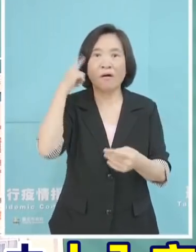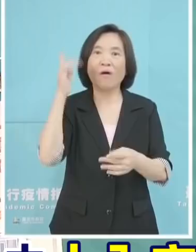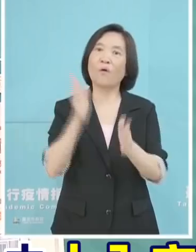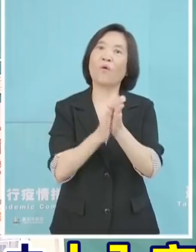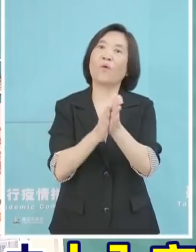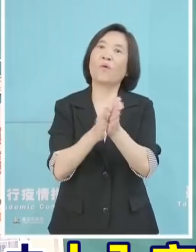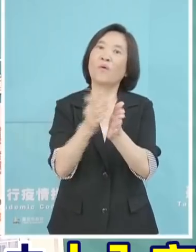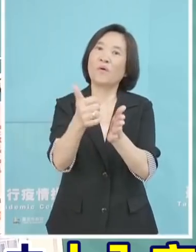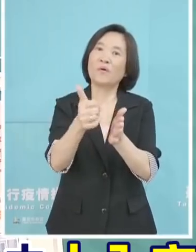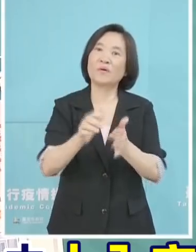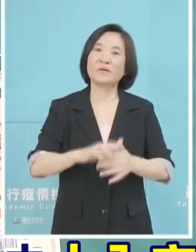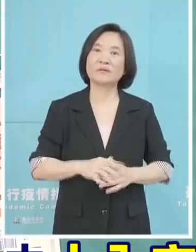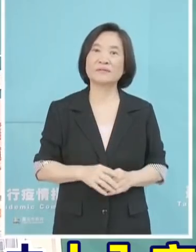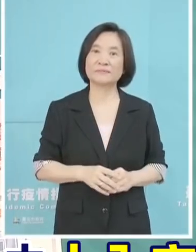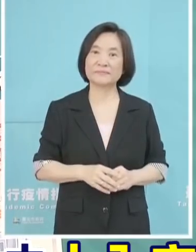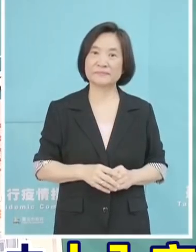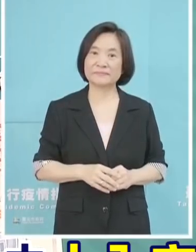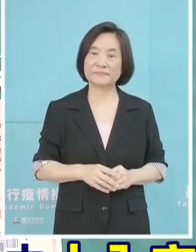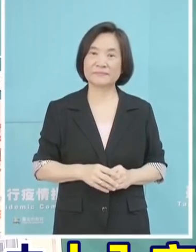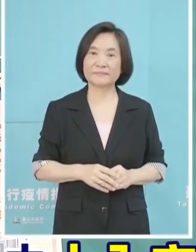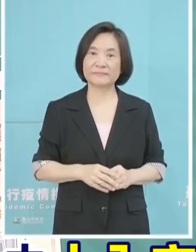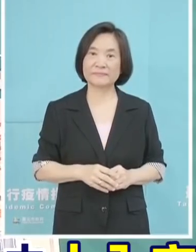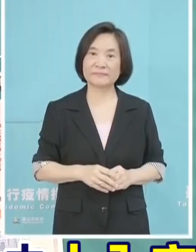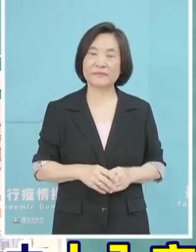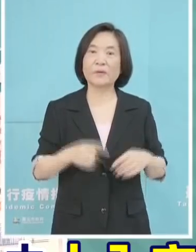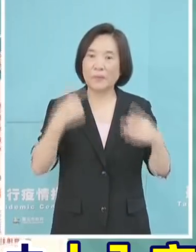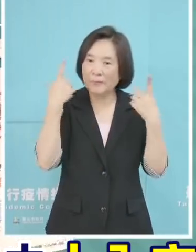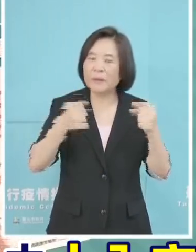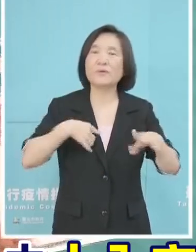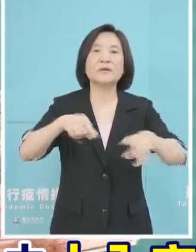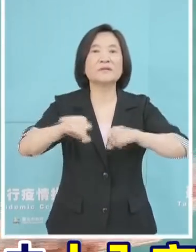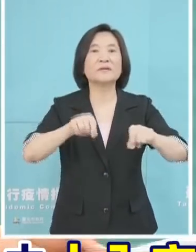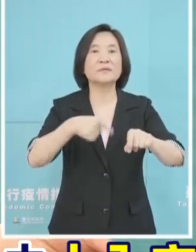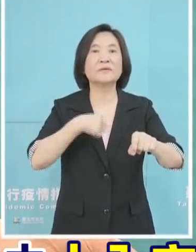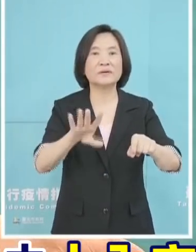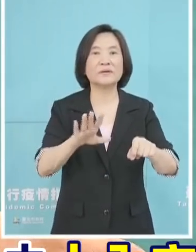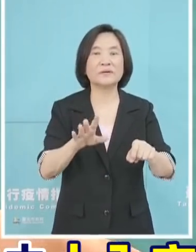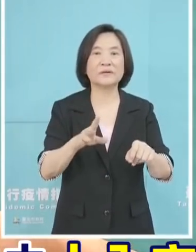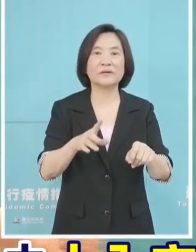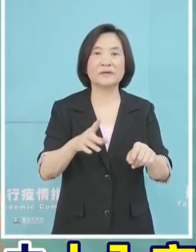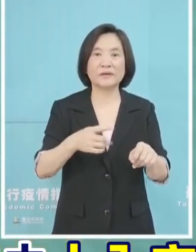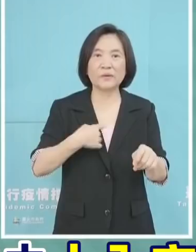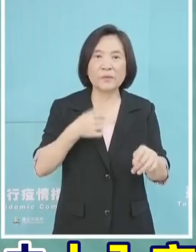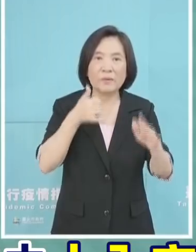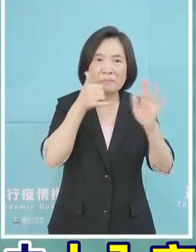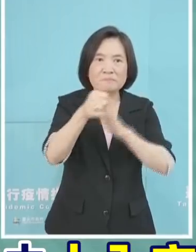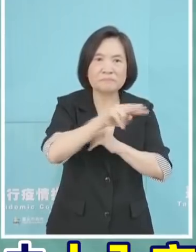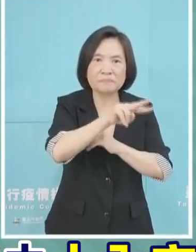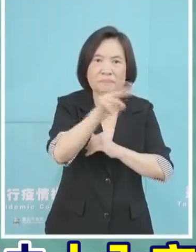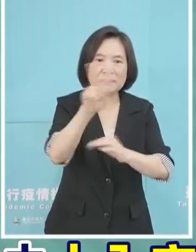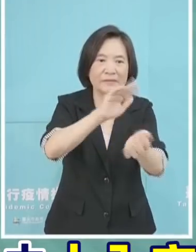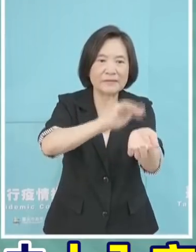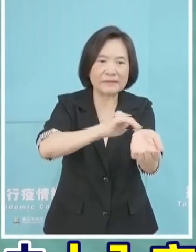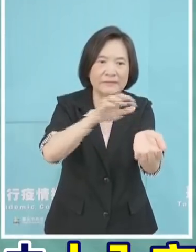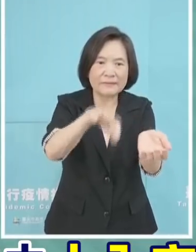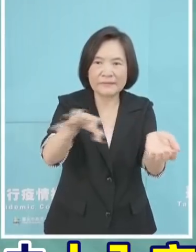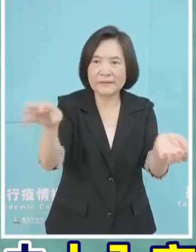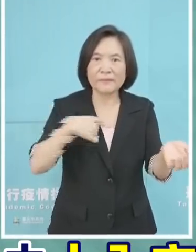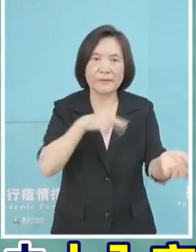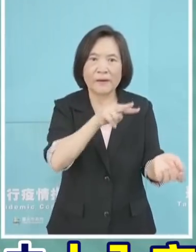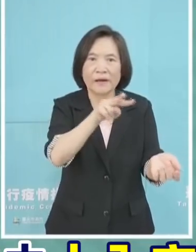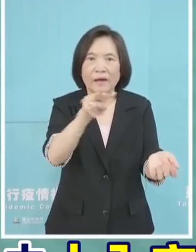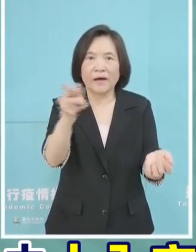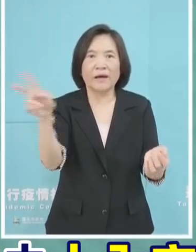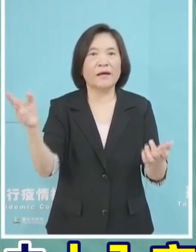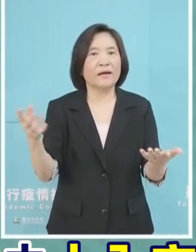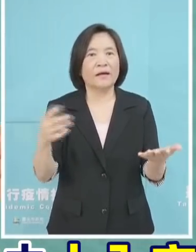不过这本来我们就是。有这个计划哈，这是因为我们到实际上第一线去处理，知道哈，就发现